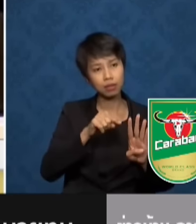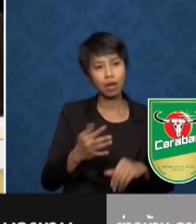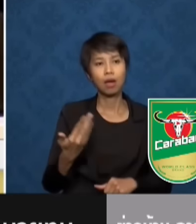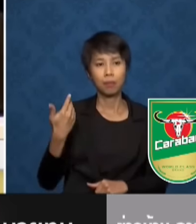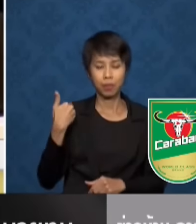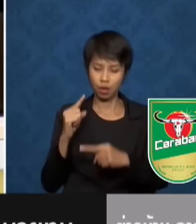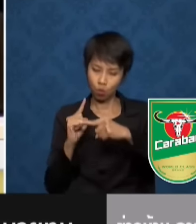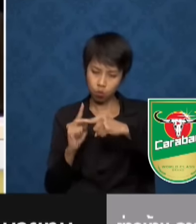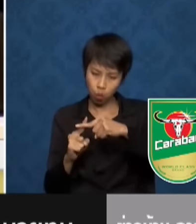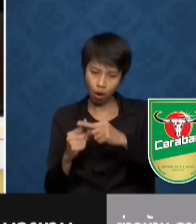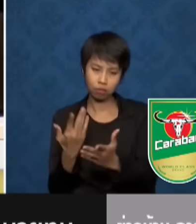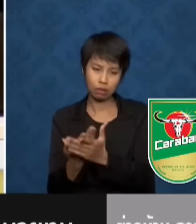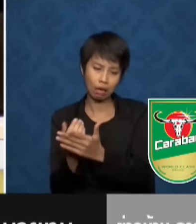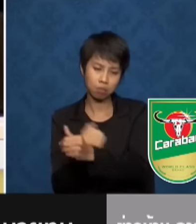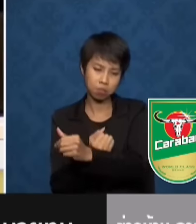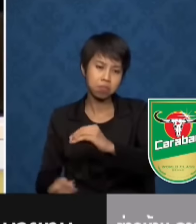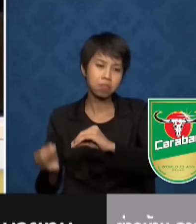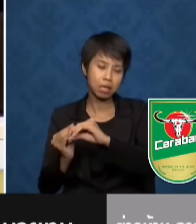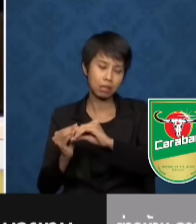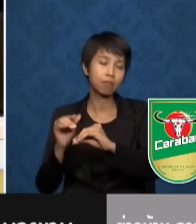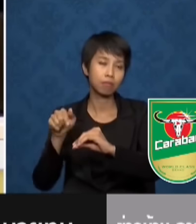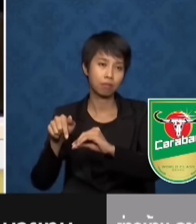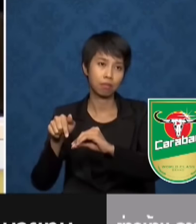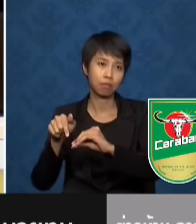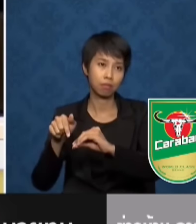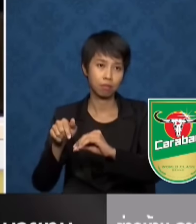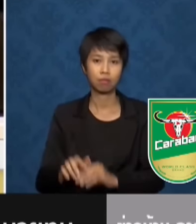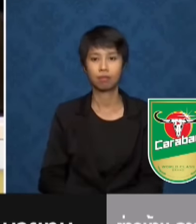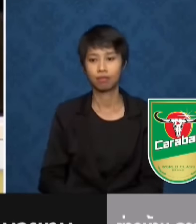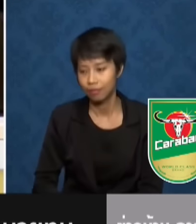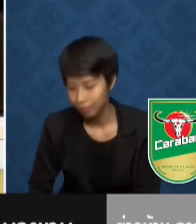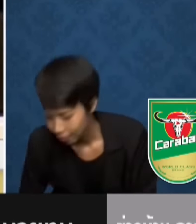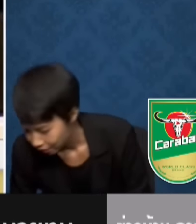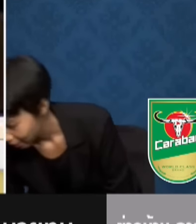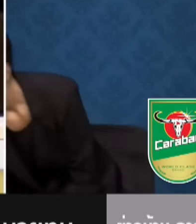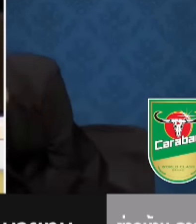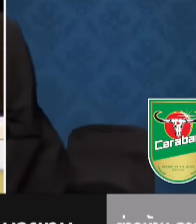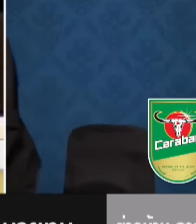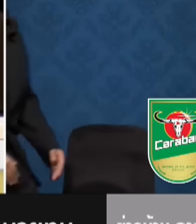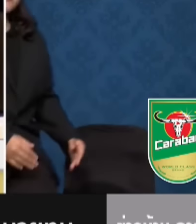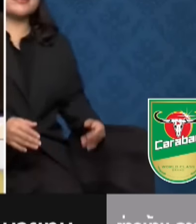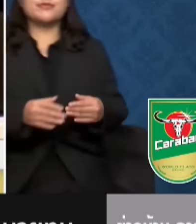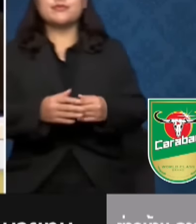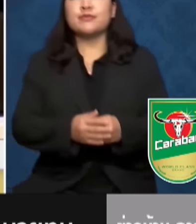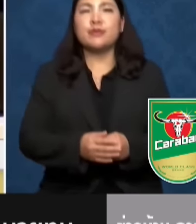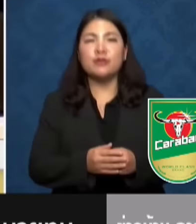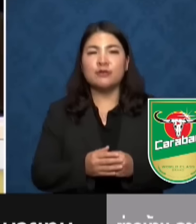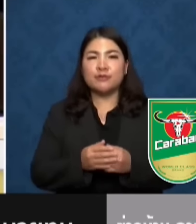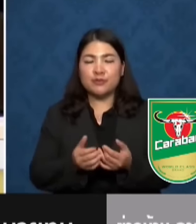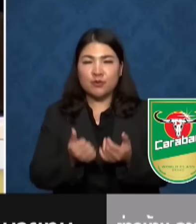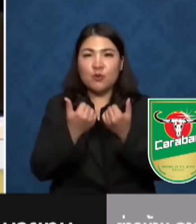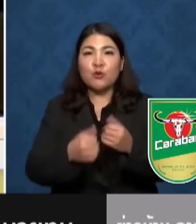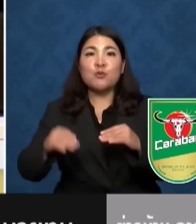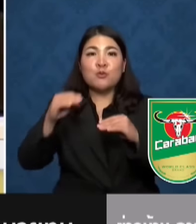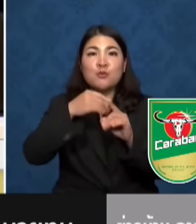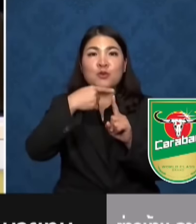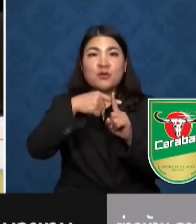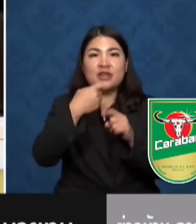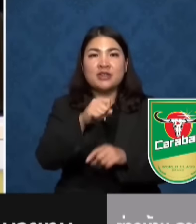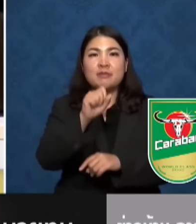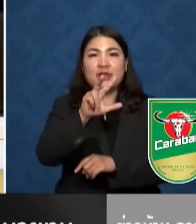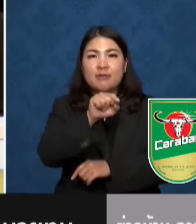ริตนะก็ยื่นเรื่องมาเลยยื่นที่ปปช.เลยนะนี่ท้าเลยฮะบอกถ้ามีเรื่องก็ถ้ามีหลัก